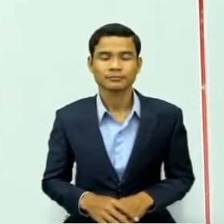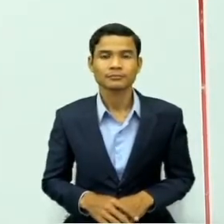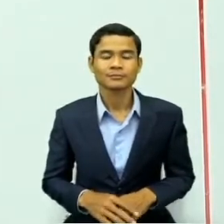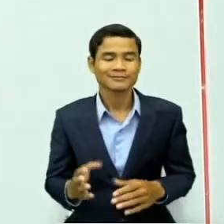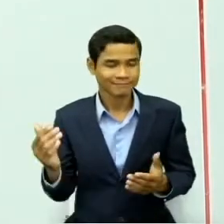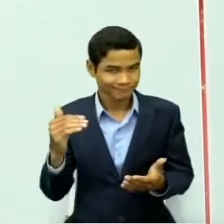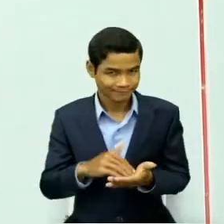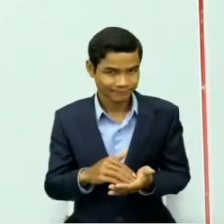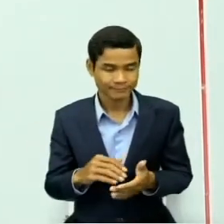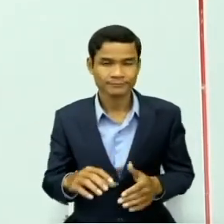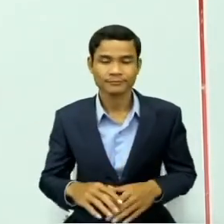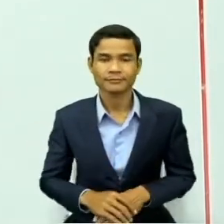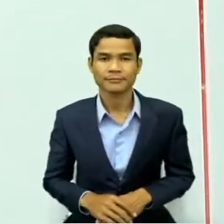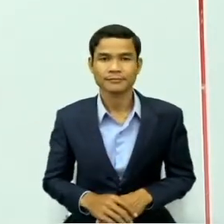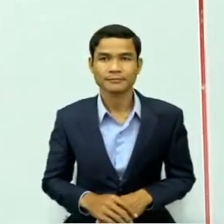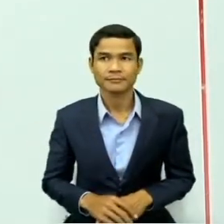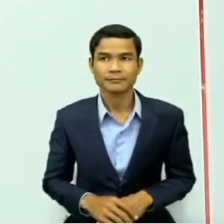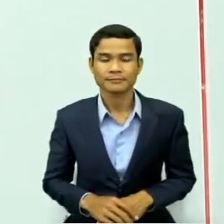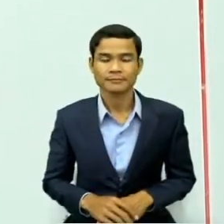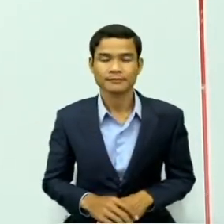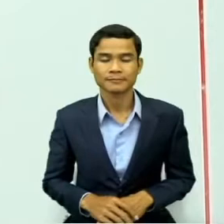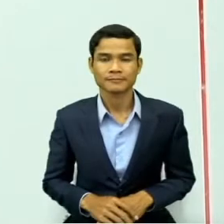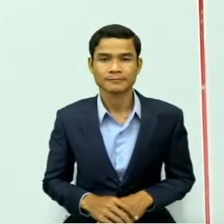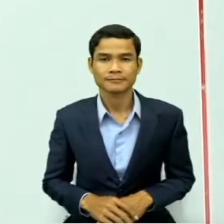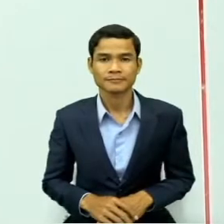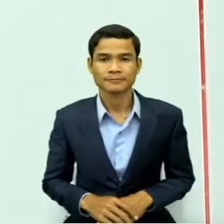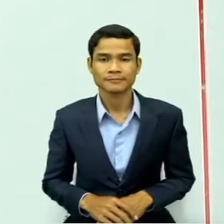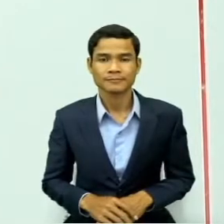Chà, mà đồng tiết.